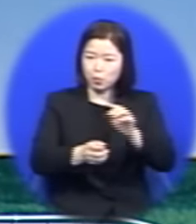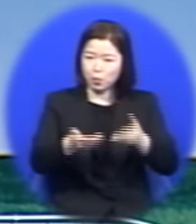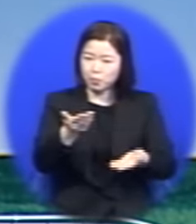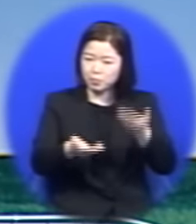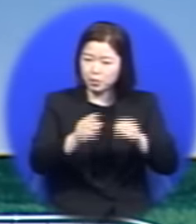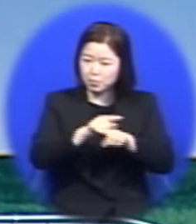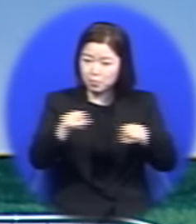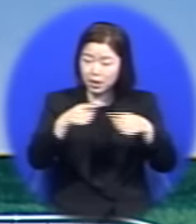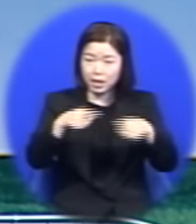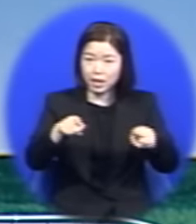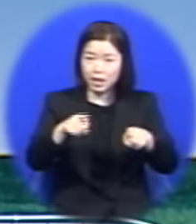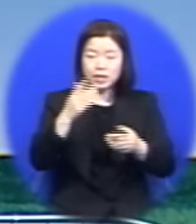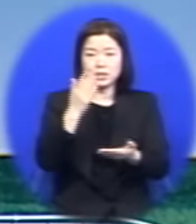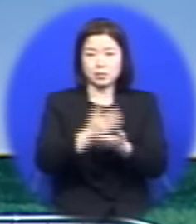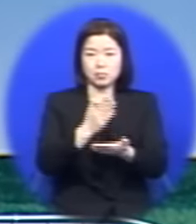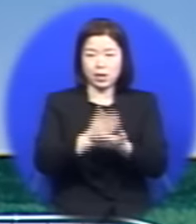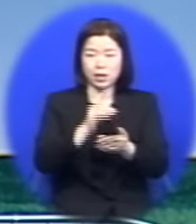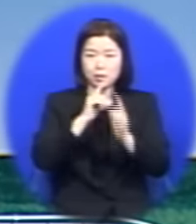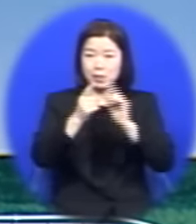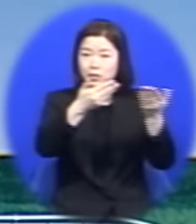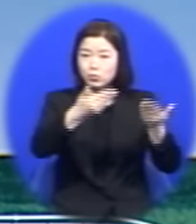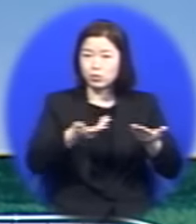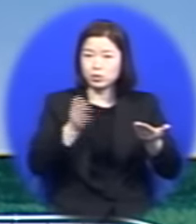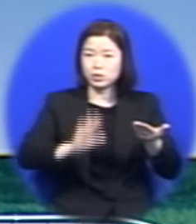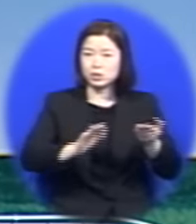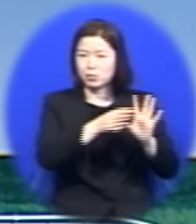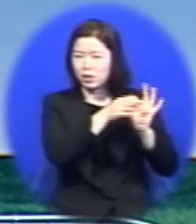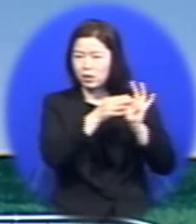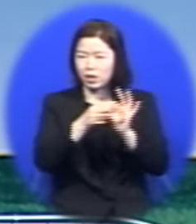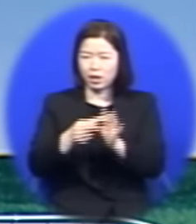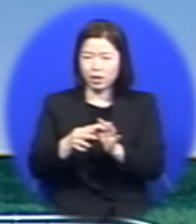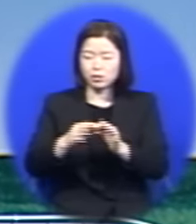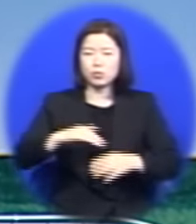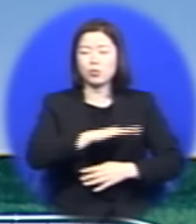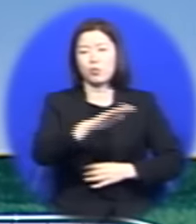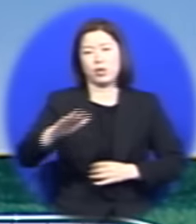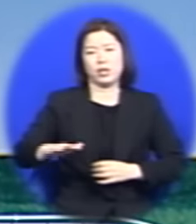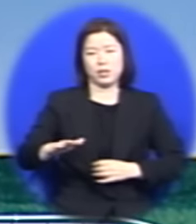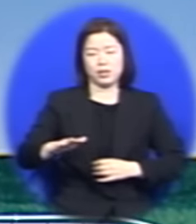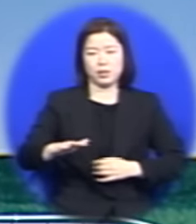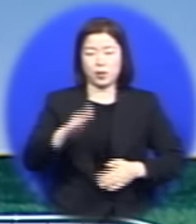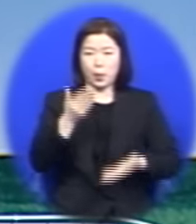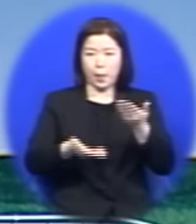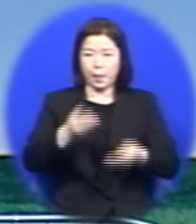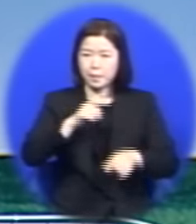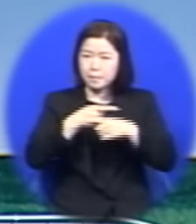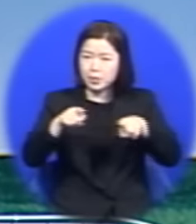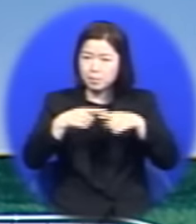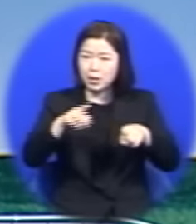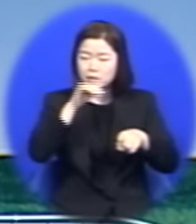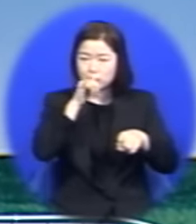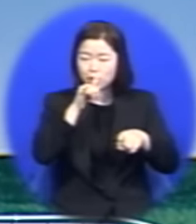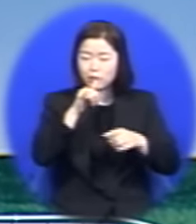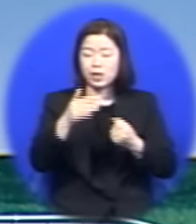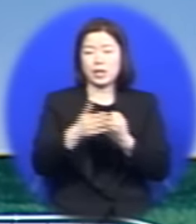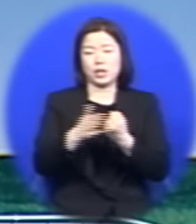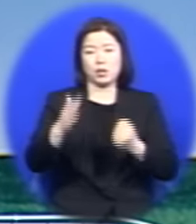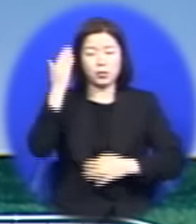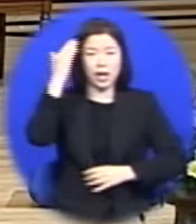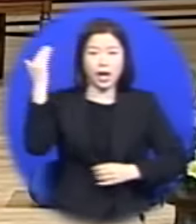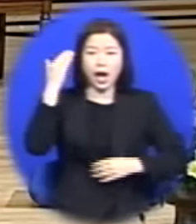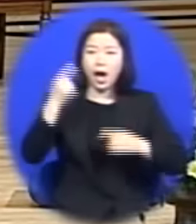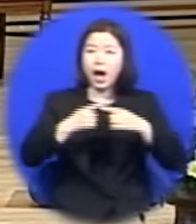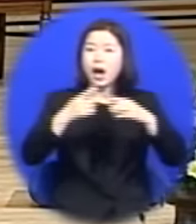말씀하셨는데도 우리는 끊임없이 서로를 비판하고 삽니다. 그래서 한국교회가 싸우는